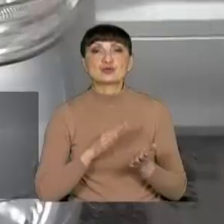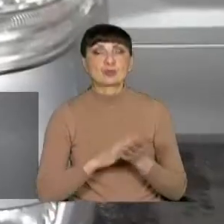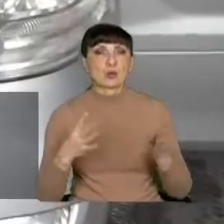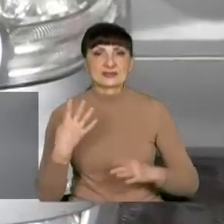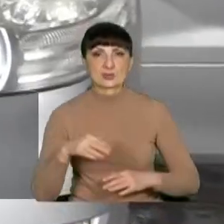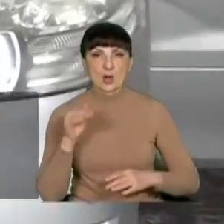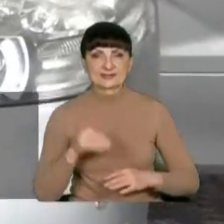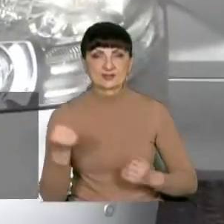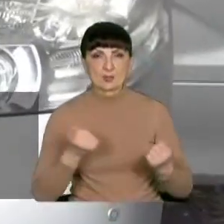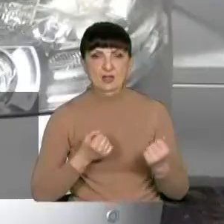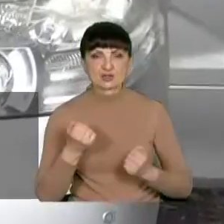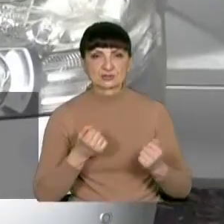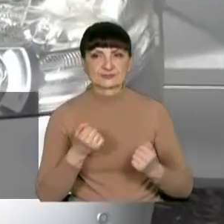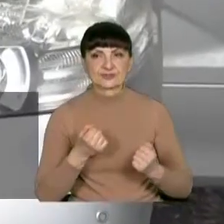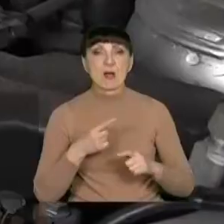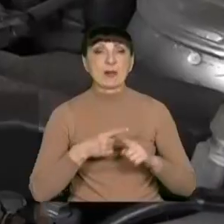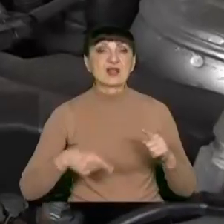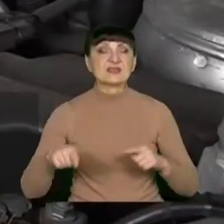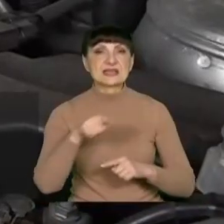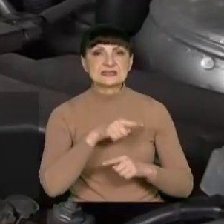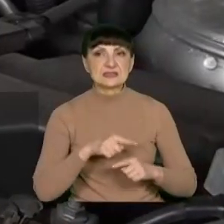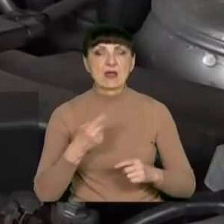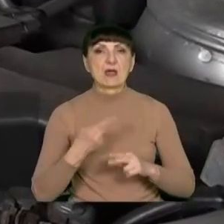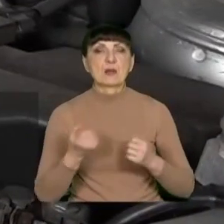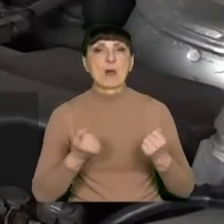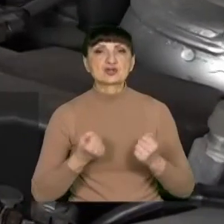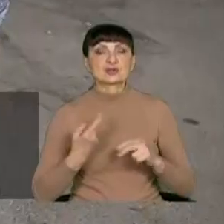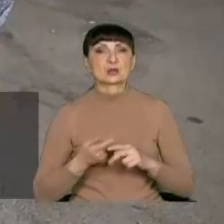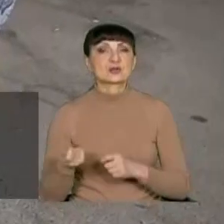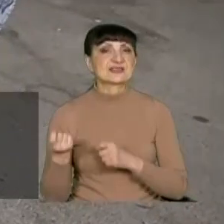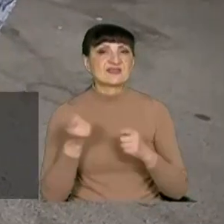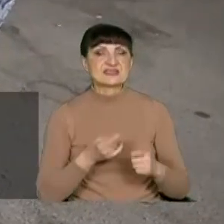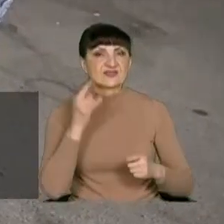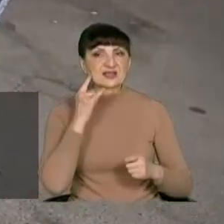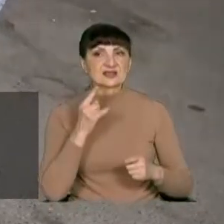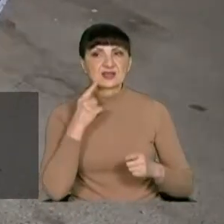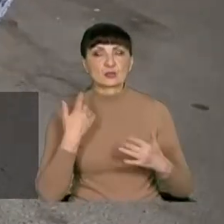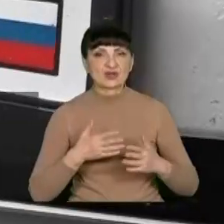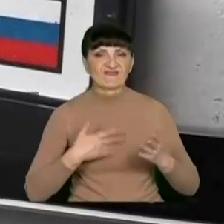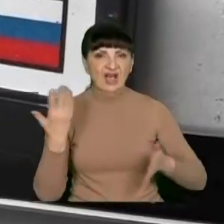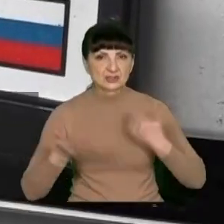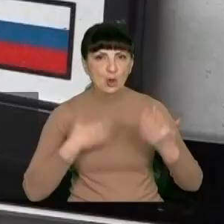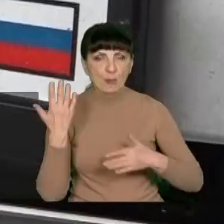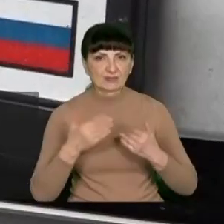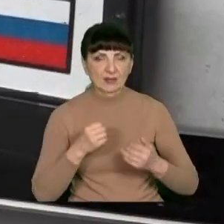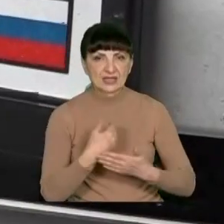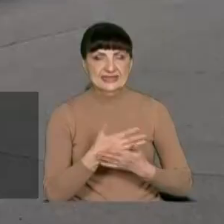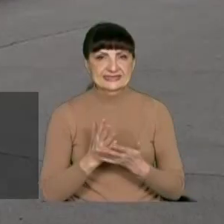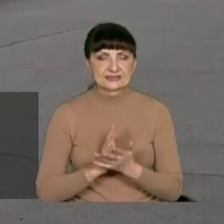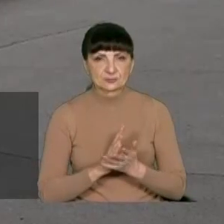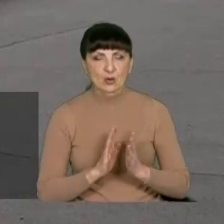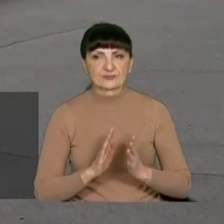40 тысяч транспортных средств. Половина из них – автомобили, которые завезли в страну в разобранном виде. Отметим, легализацию